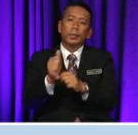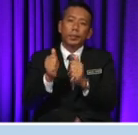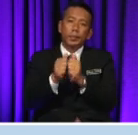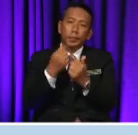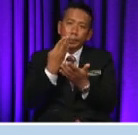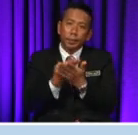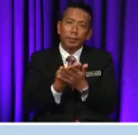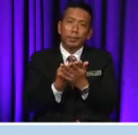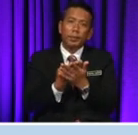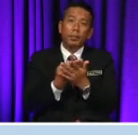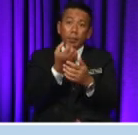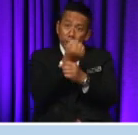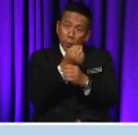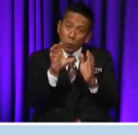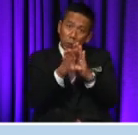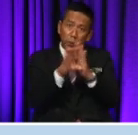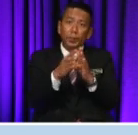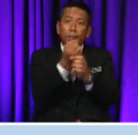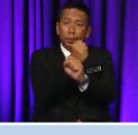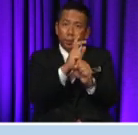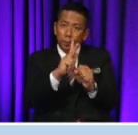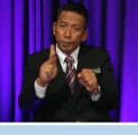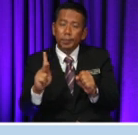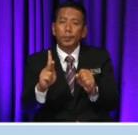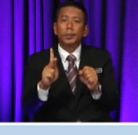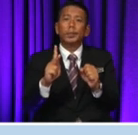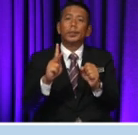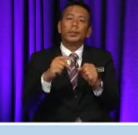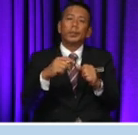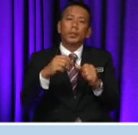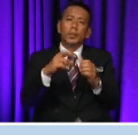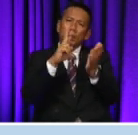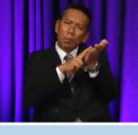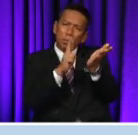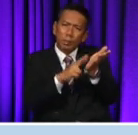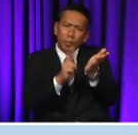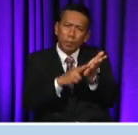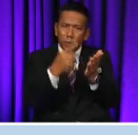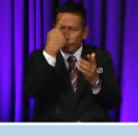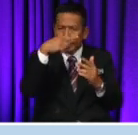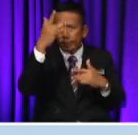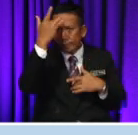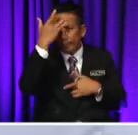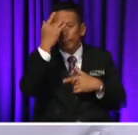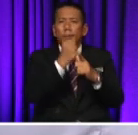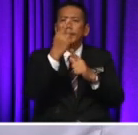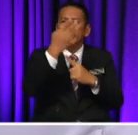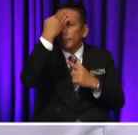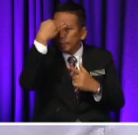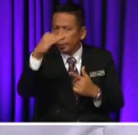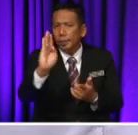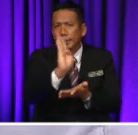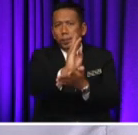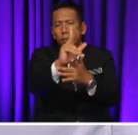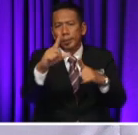sama aja yang menyediakan memberikan mereka sesi rawatan ataupun memberikan bantuan-bantuan lain yang diperlukan